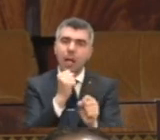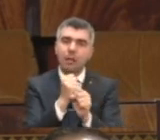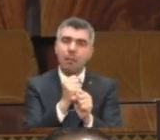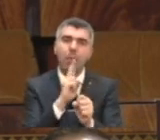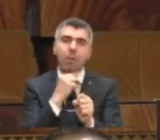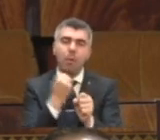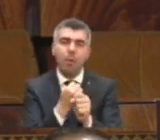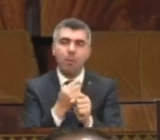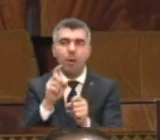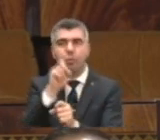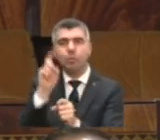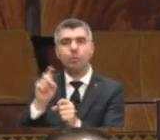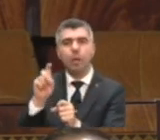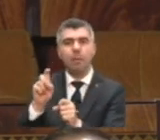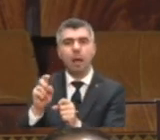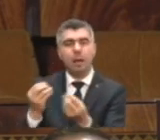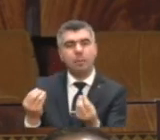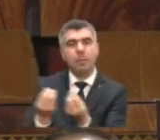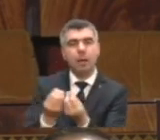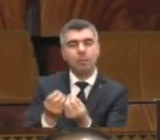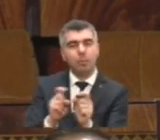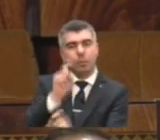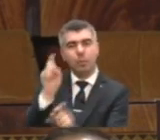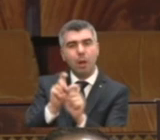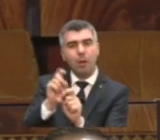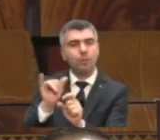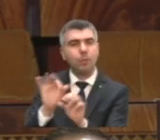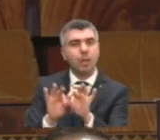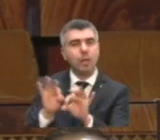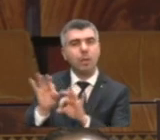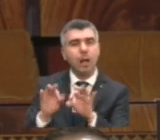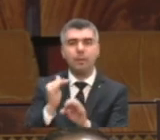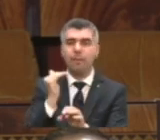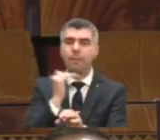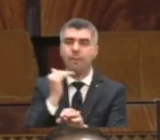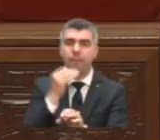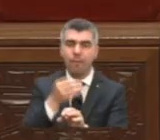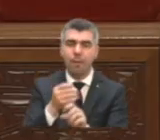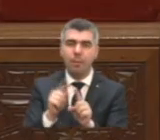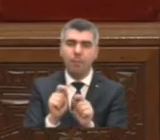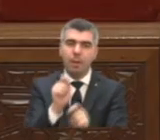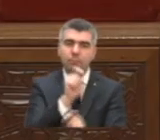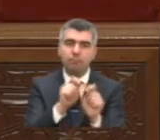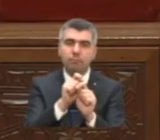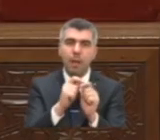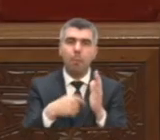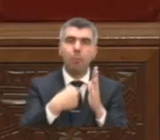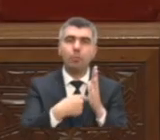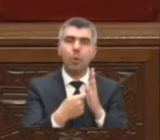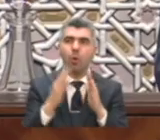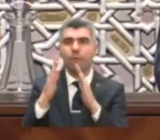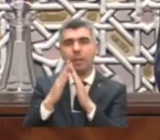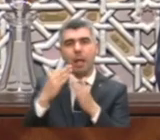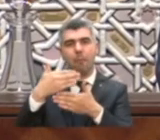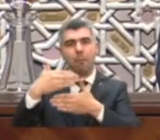الترابية تدعو لتساؤل عن الإجراءات المتخذة لتسريع وتيرة تنفيذ هذه المشاريع السكنية.